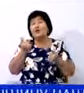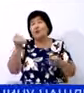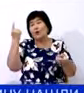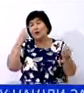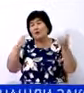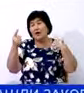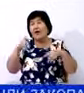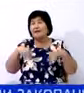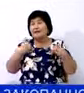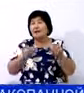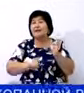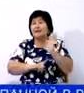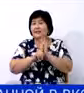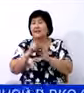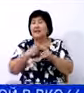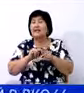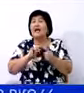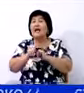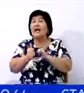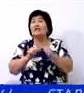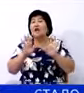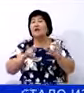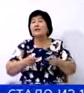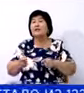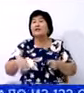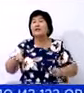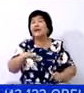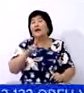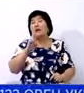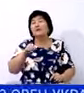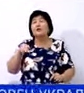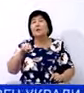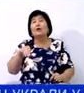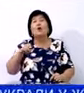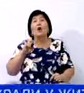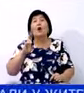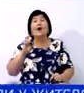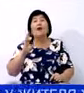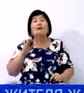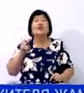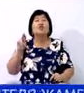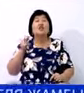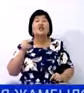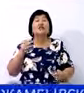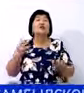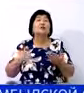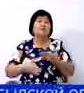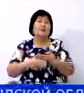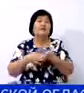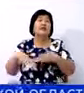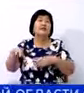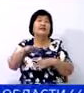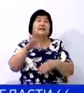творений. Дал старт этой эстафете президент страны Касым-Жомарт Токаев. Челлендж поддержали также в